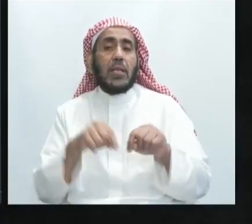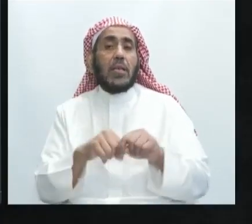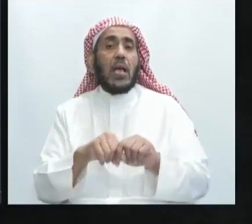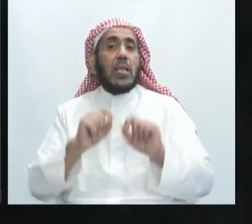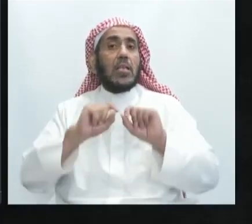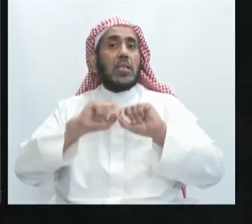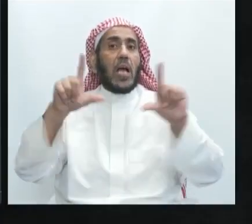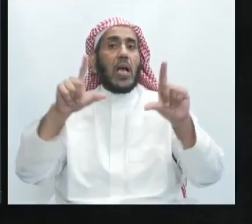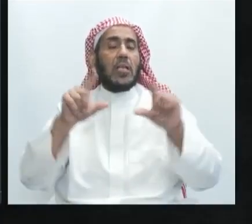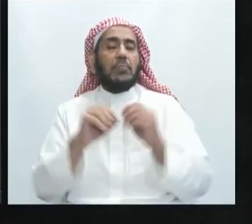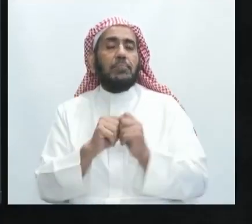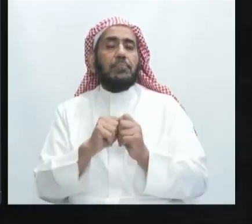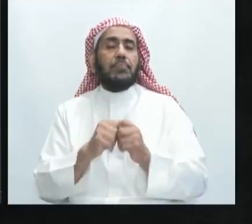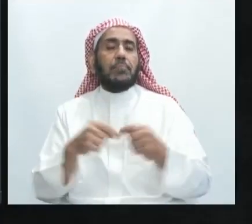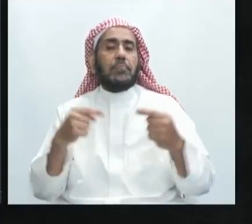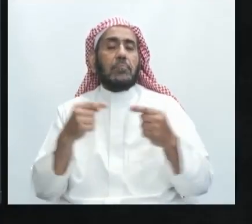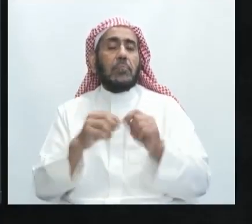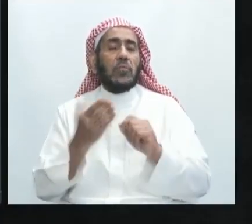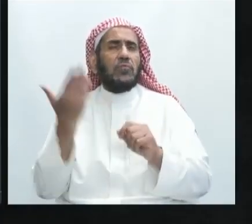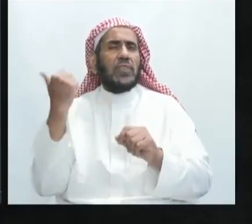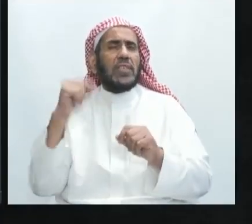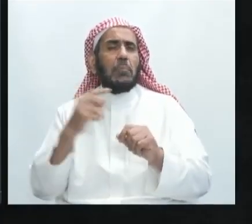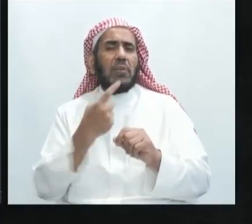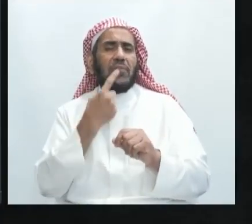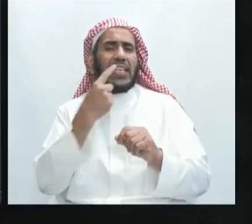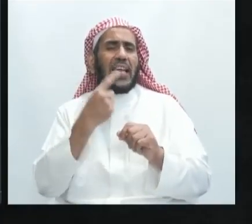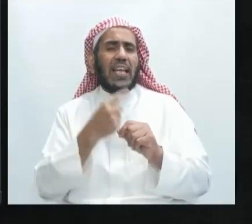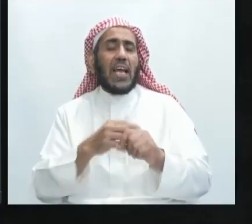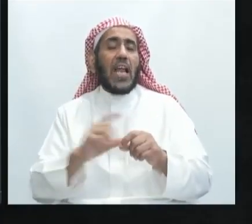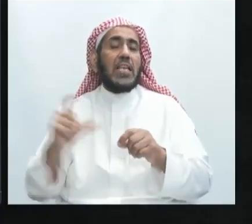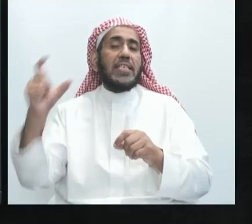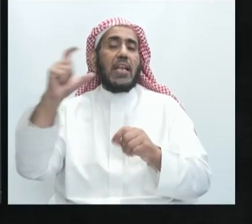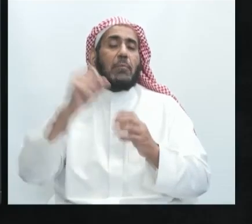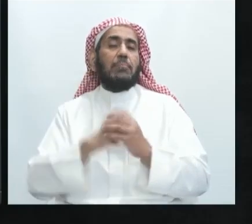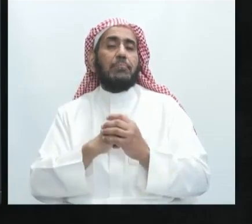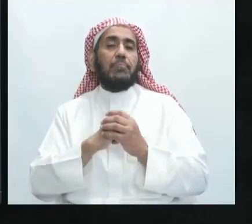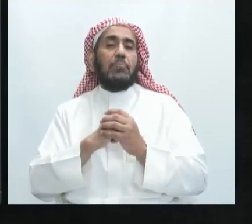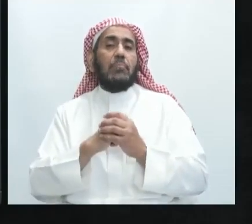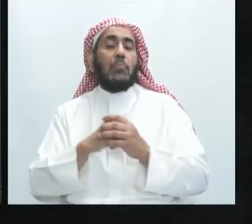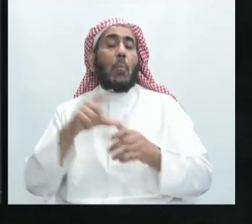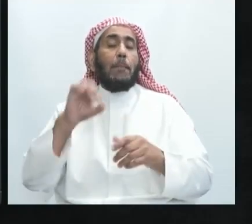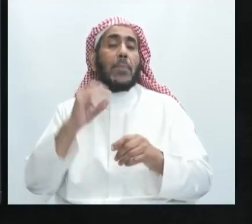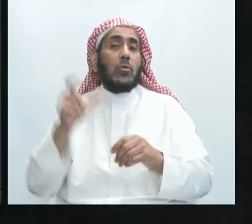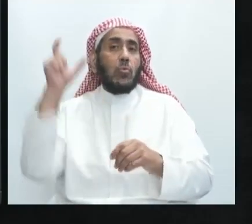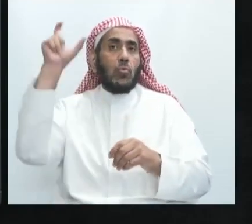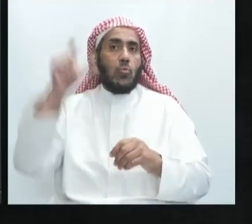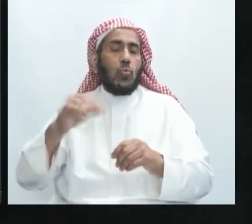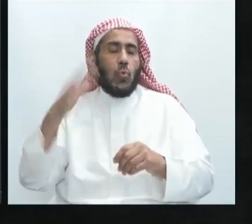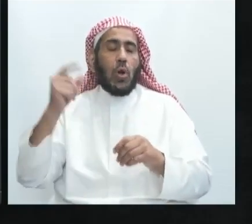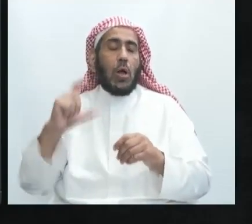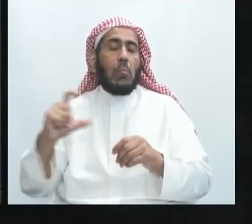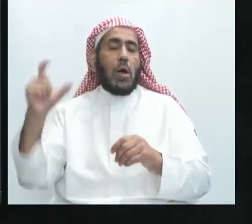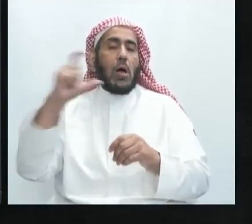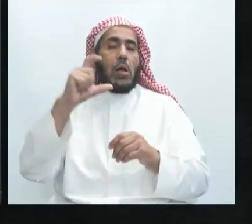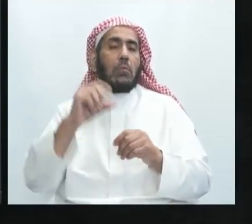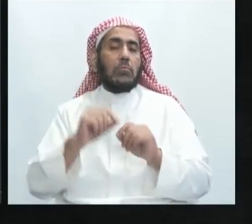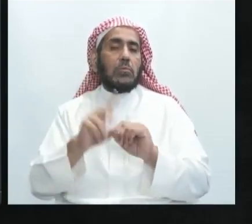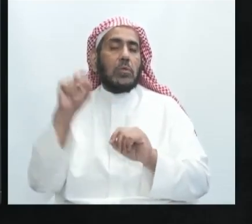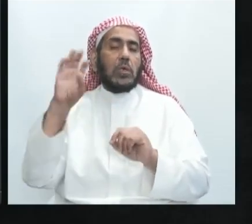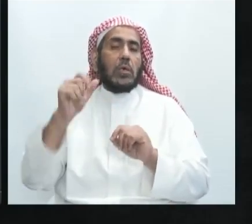الاطلاقات قد اطلقت في السابق في التاريخ الاسلامي ومن علماء المسلمين الذين اطلقوا هذا